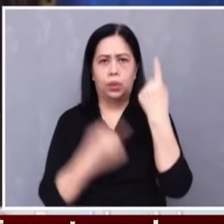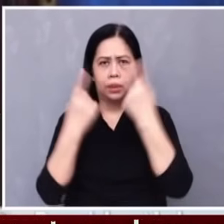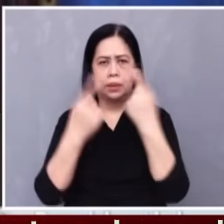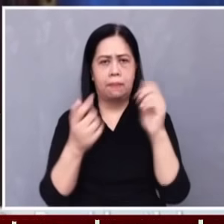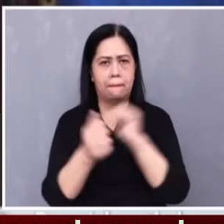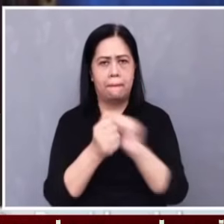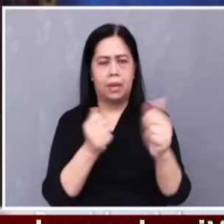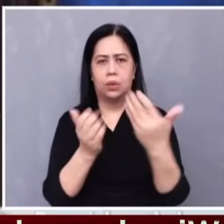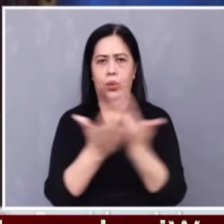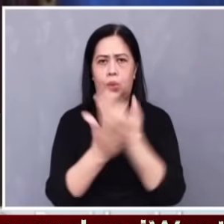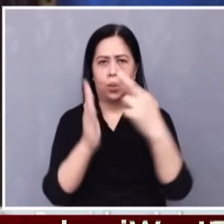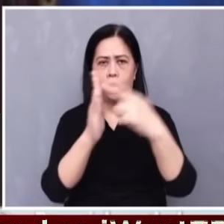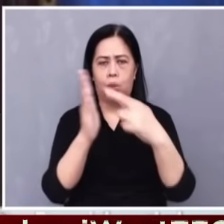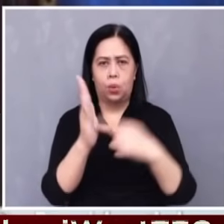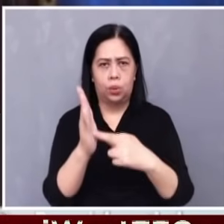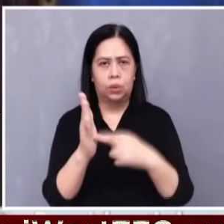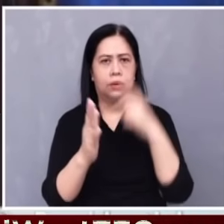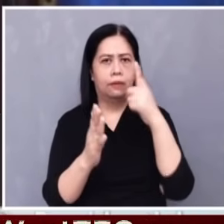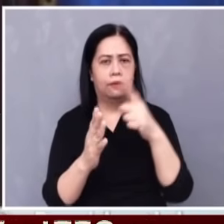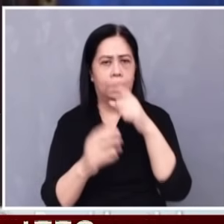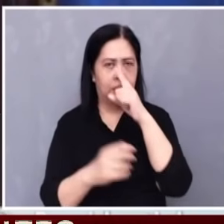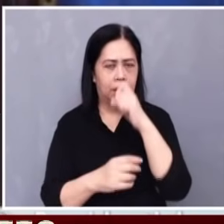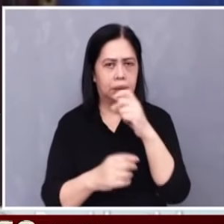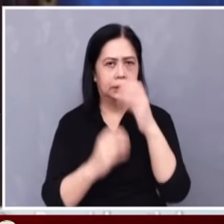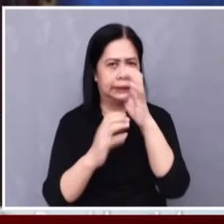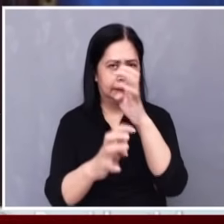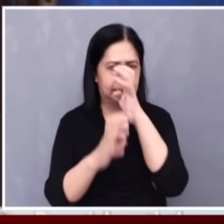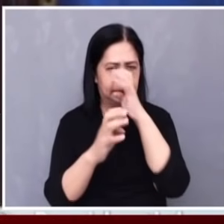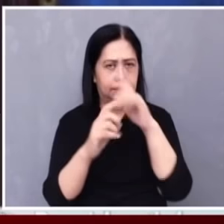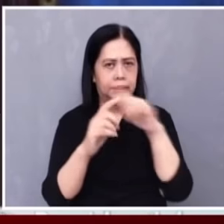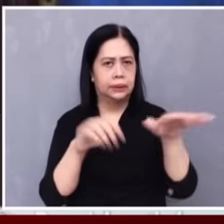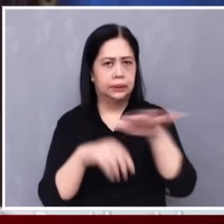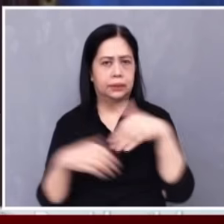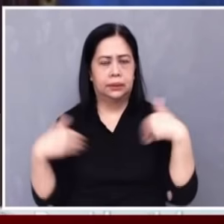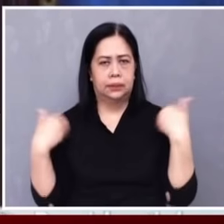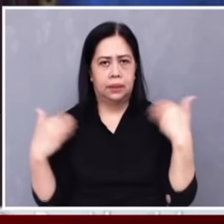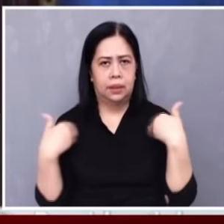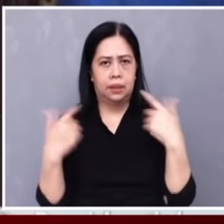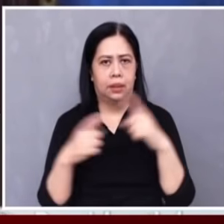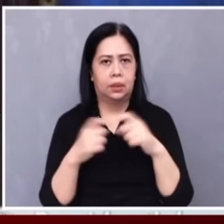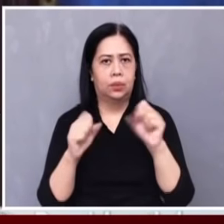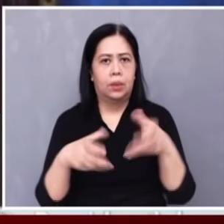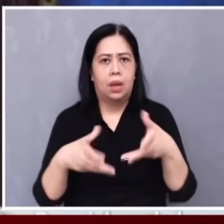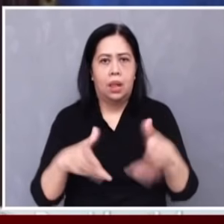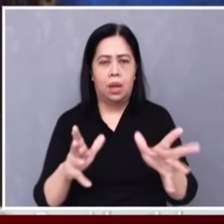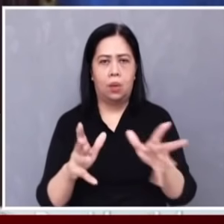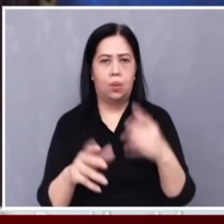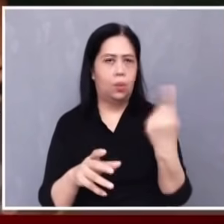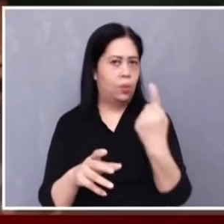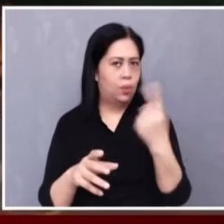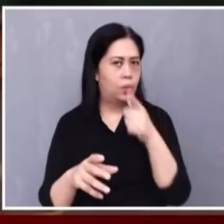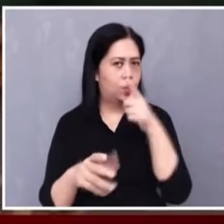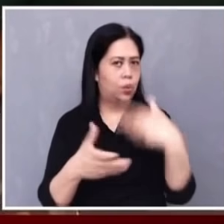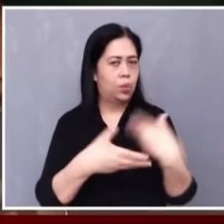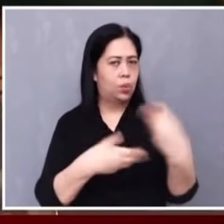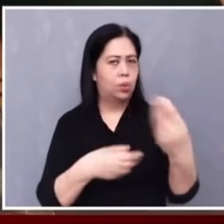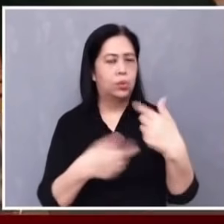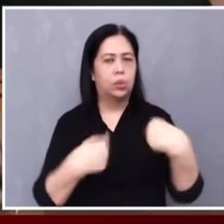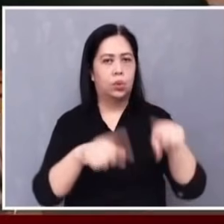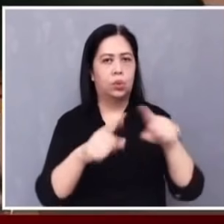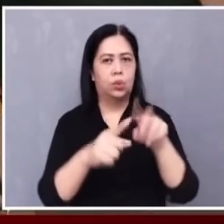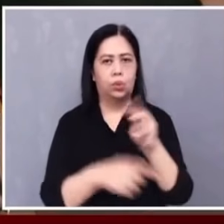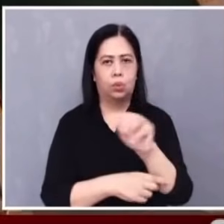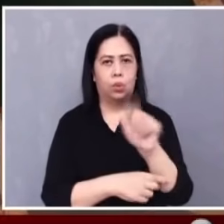ordinances for age restriction among minors who can be allowed to go to the malls.